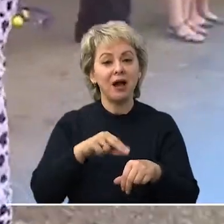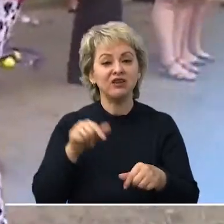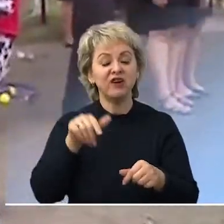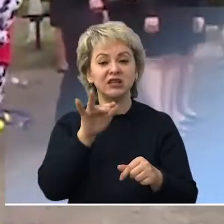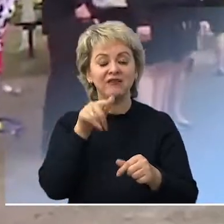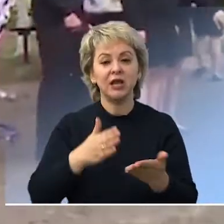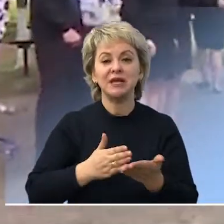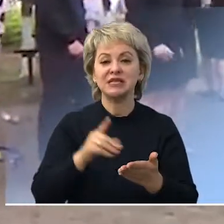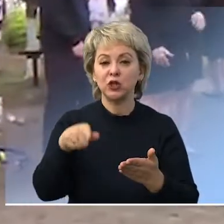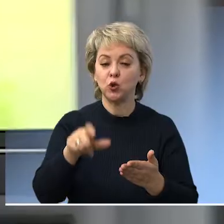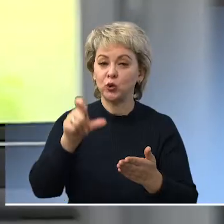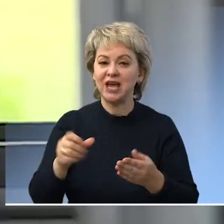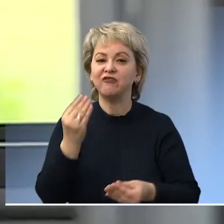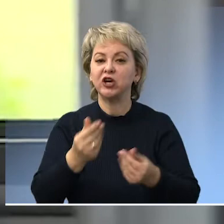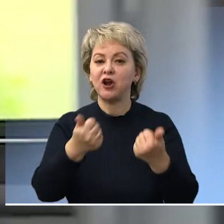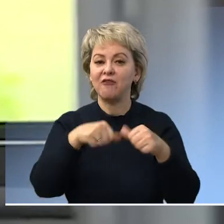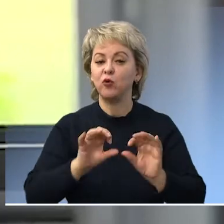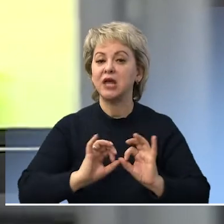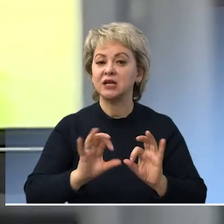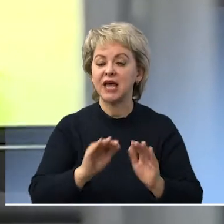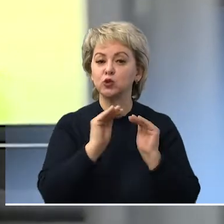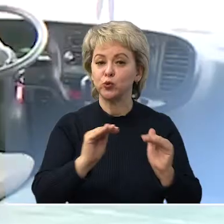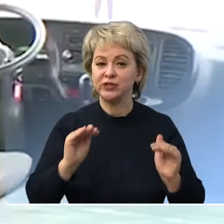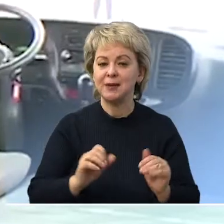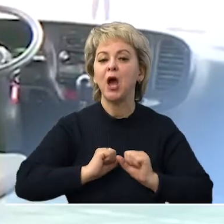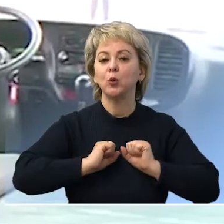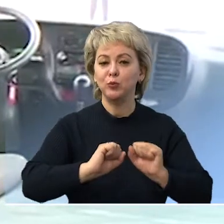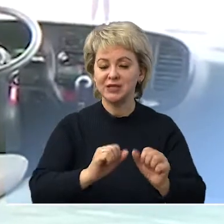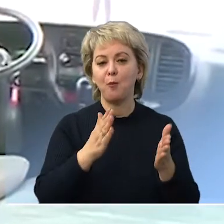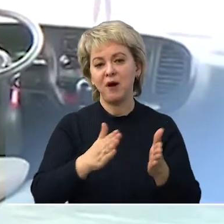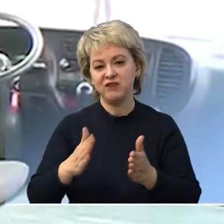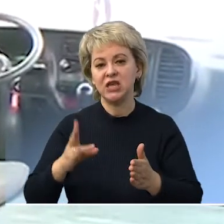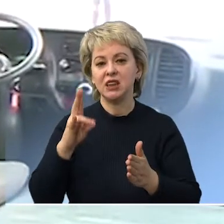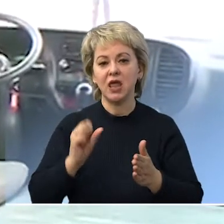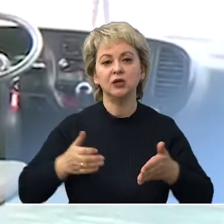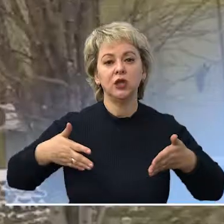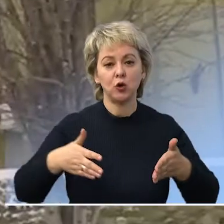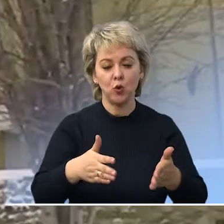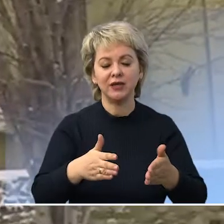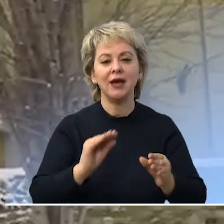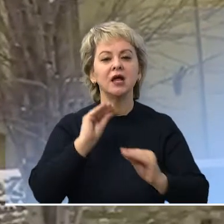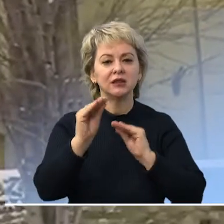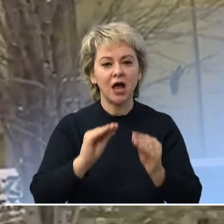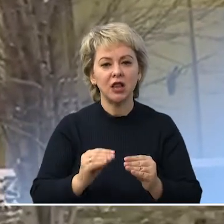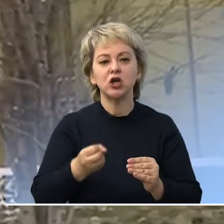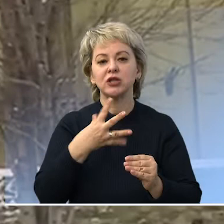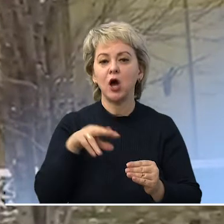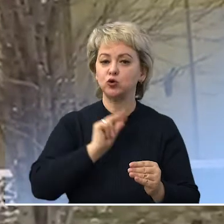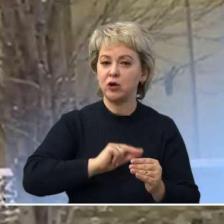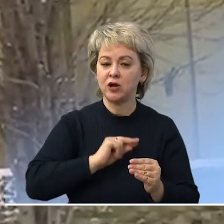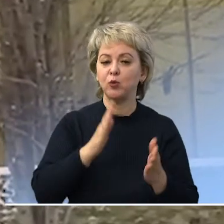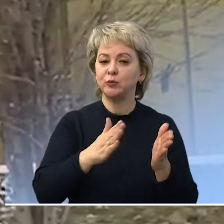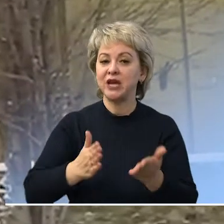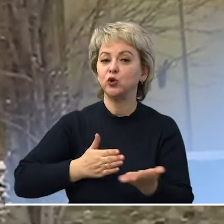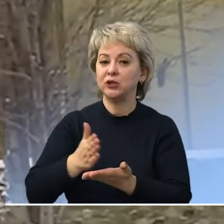это же время сотрудницы ГИБДД в игровой форме рассказывают детям о безопасном поведении на дороге. Налажено оперативное взаимодействие